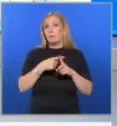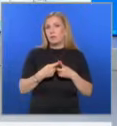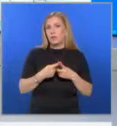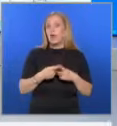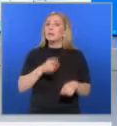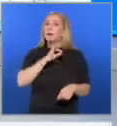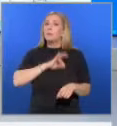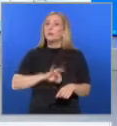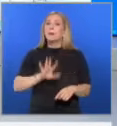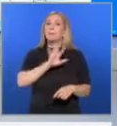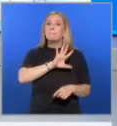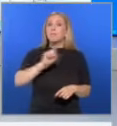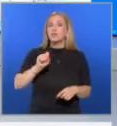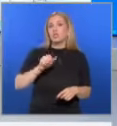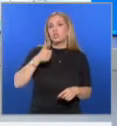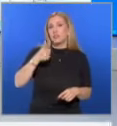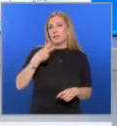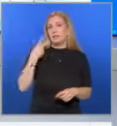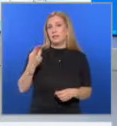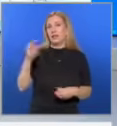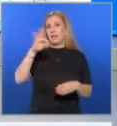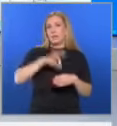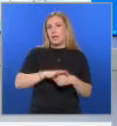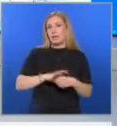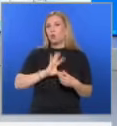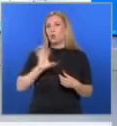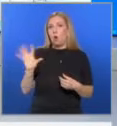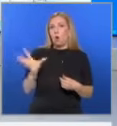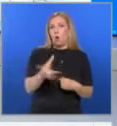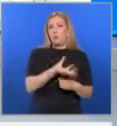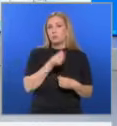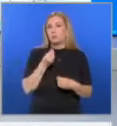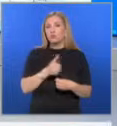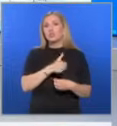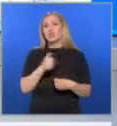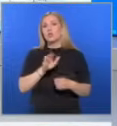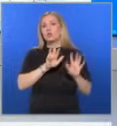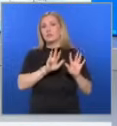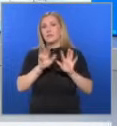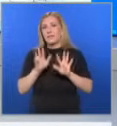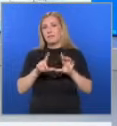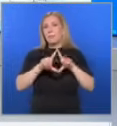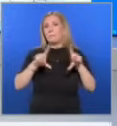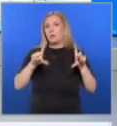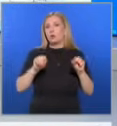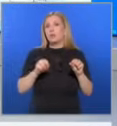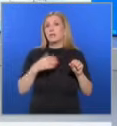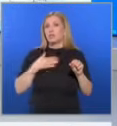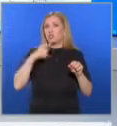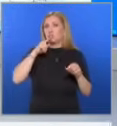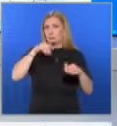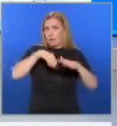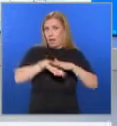получи 562 гласа от общо 699 валидни бюлетини в тайно гласуване. Това